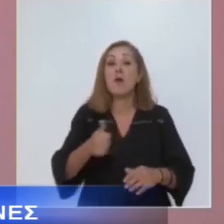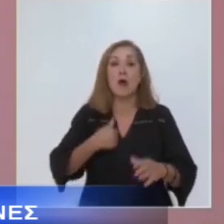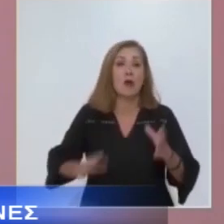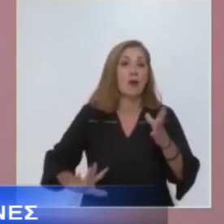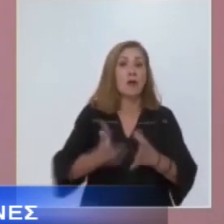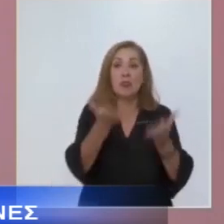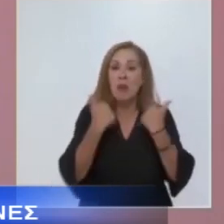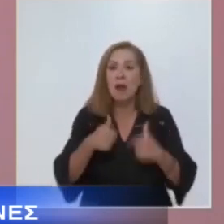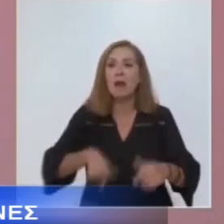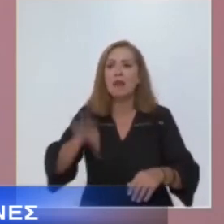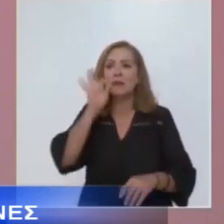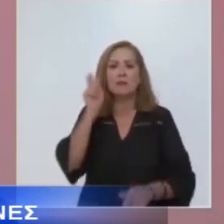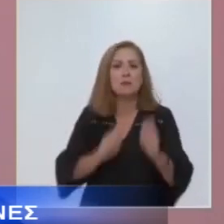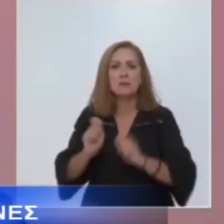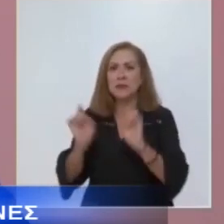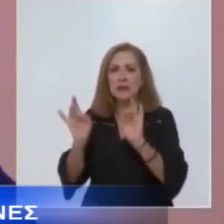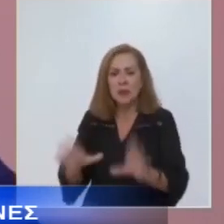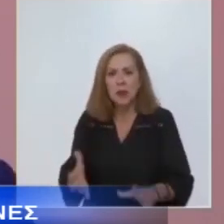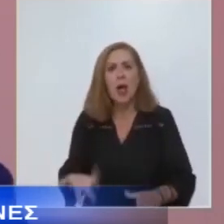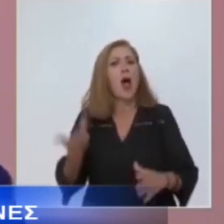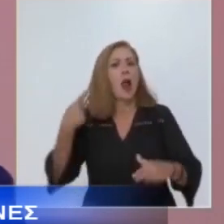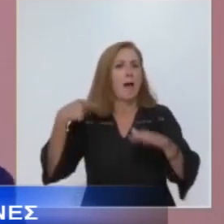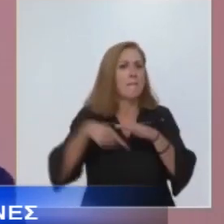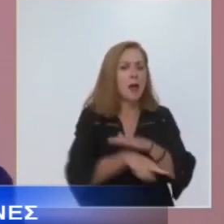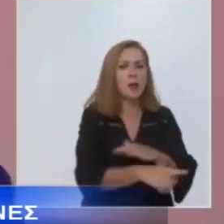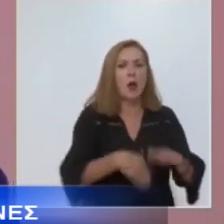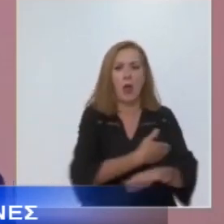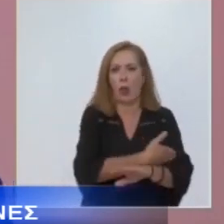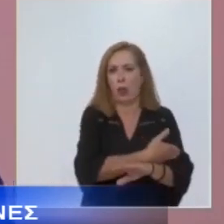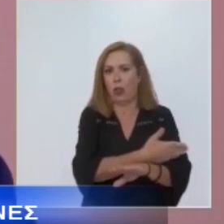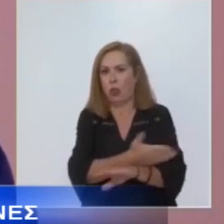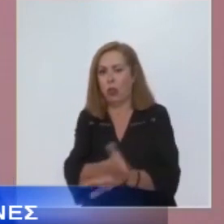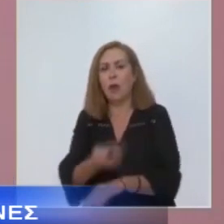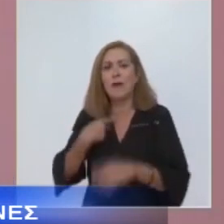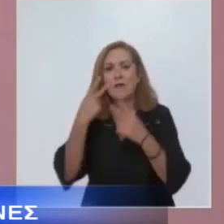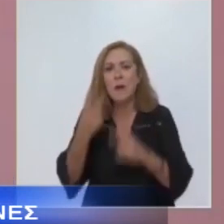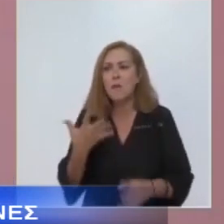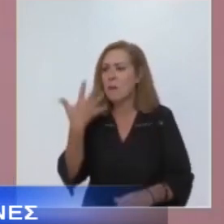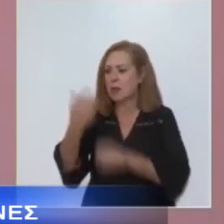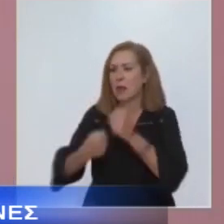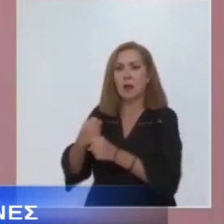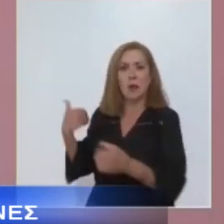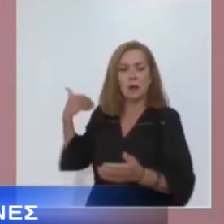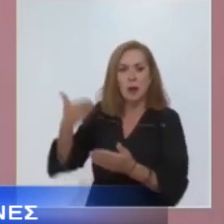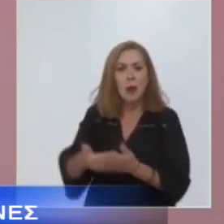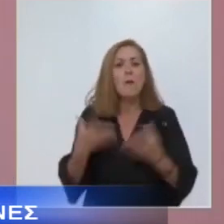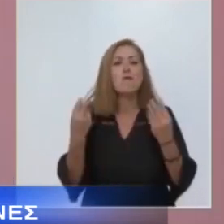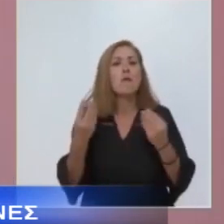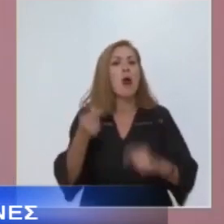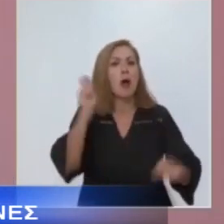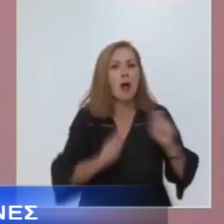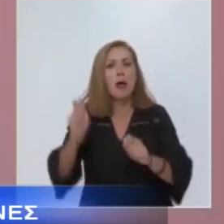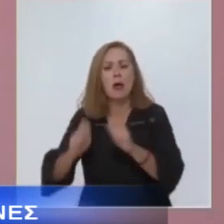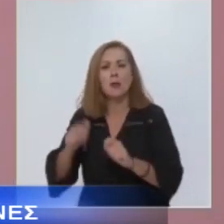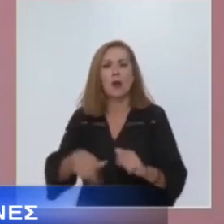έργο η Θεσσαλονίκη, αλλά είναι και το μετρό μετράει ήδη καθυστέρηση, τη βλέπουμε τουλάχιστον για 5 χρόνια. Πολλά έργα που είχαμε ξεκινήσει ως κυβέρνηση έχουν